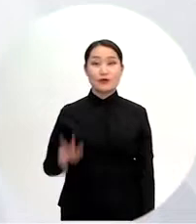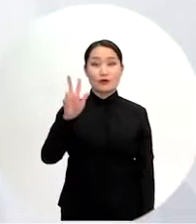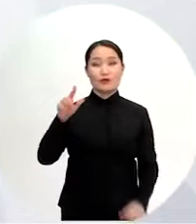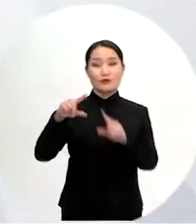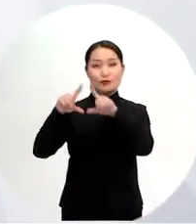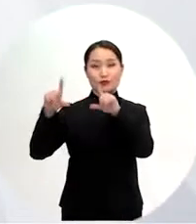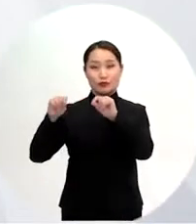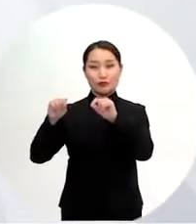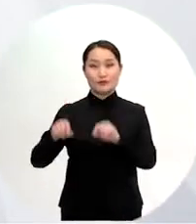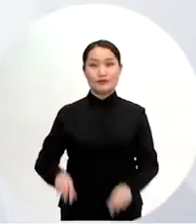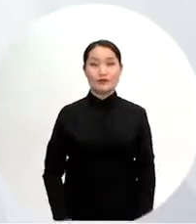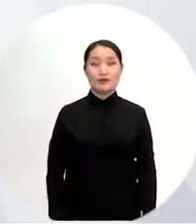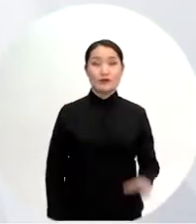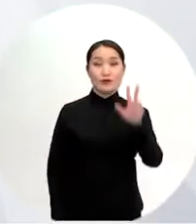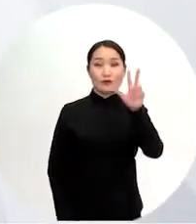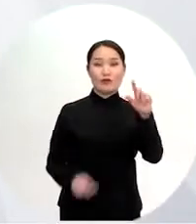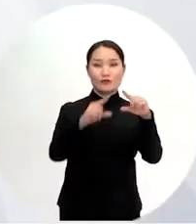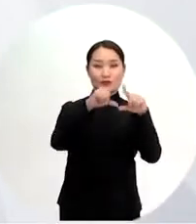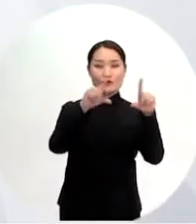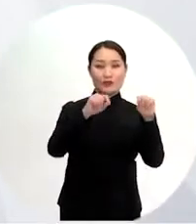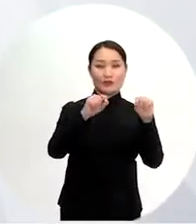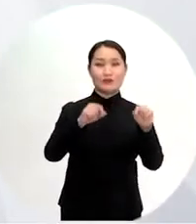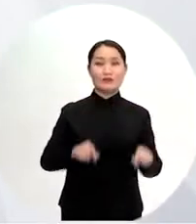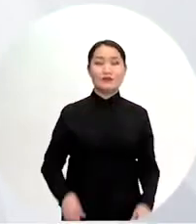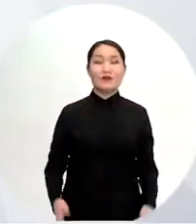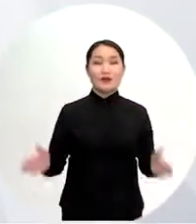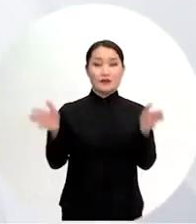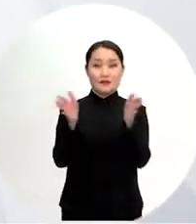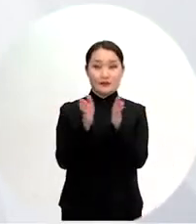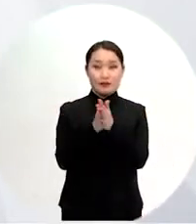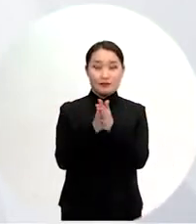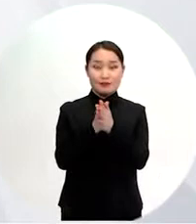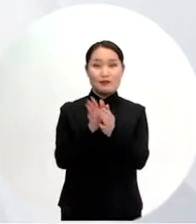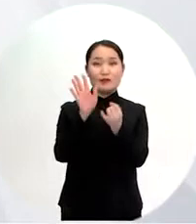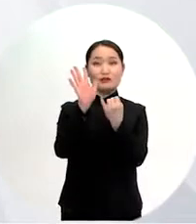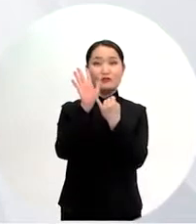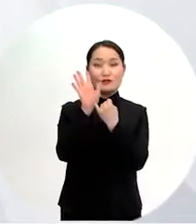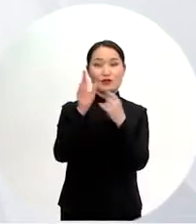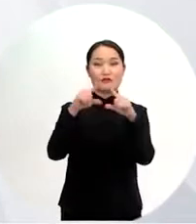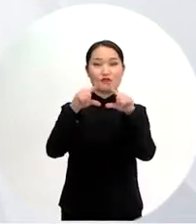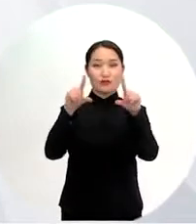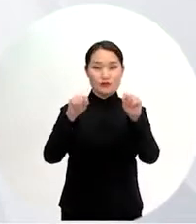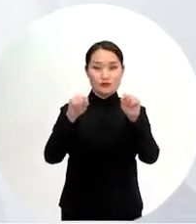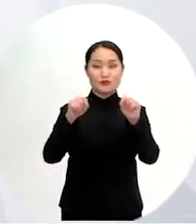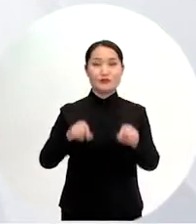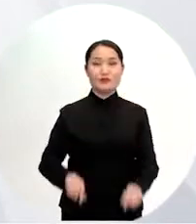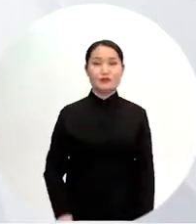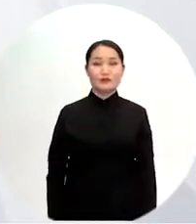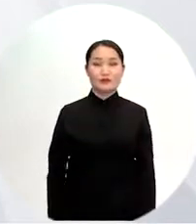Гурван дөрвөлжин, гурван дөрвөлжин. Нийлээд зургаан дөрвөлжин.